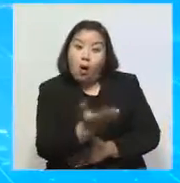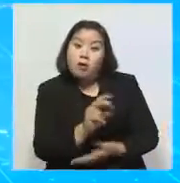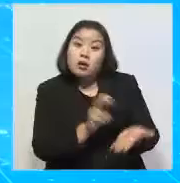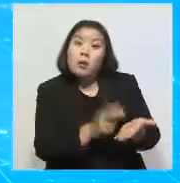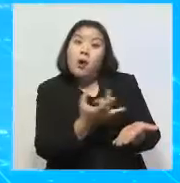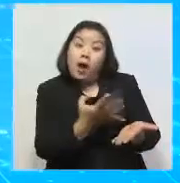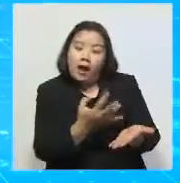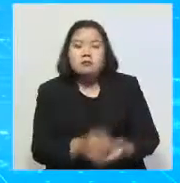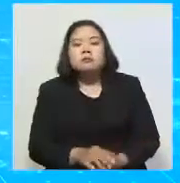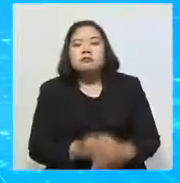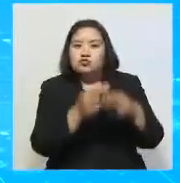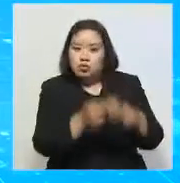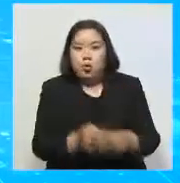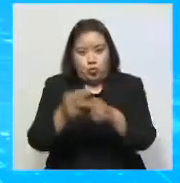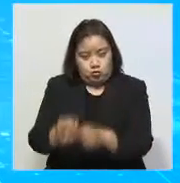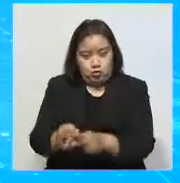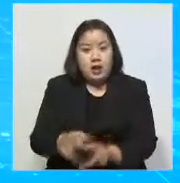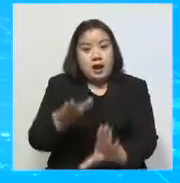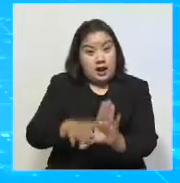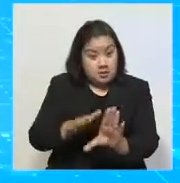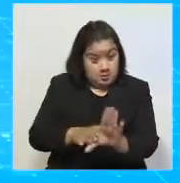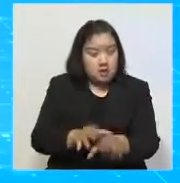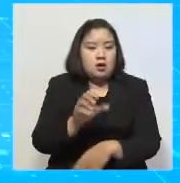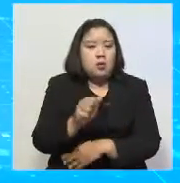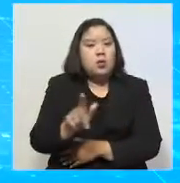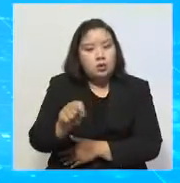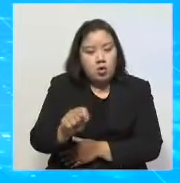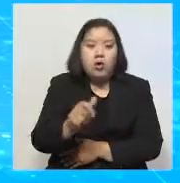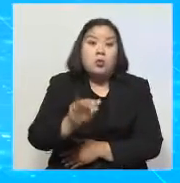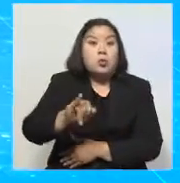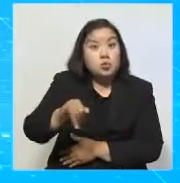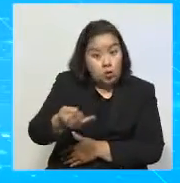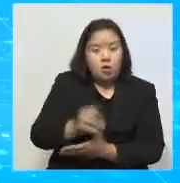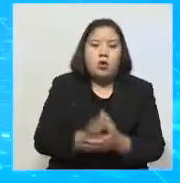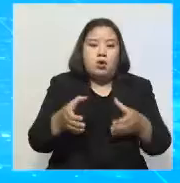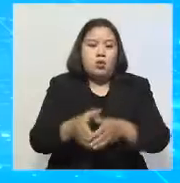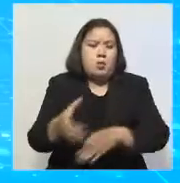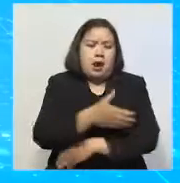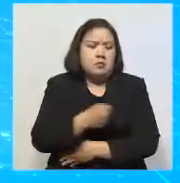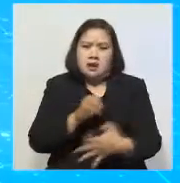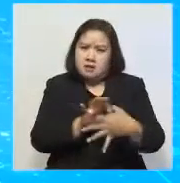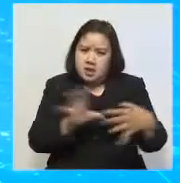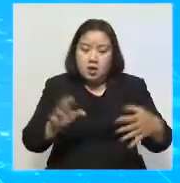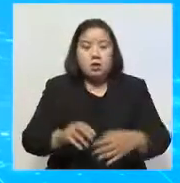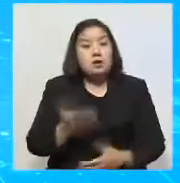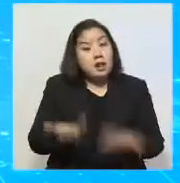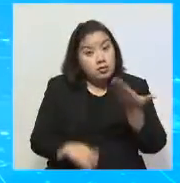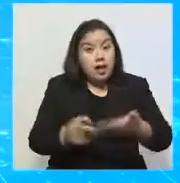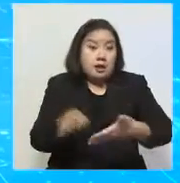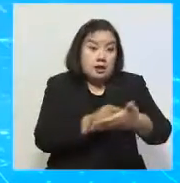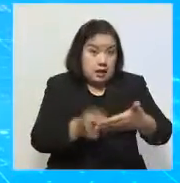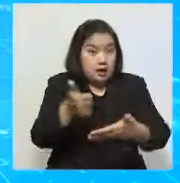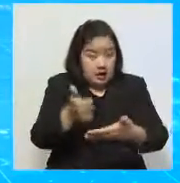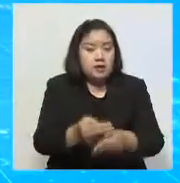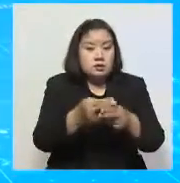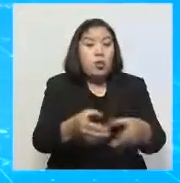นะเพราะว่าการสมัครเป็นสมาชิกท้องถิ่นก็ไม่ต้องสังกัดพรรคการเมืองใดๆนี่แหละก็ถ้าจะทำกิจกรรมทางการเมืองก็สามารถที่จะทำได้เป็นรายบุคค